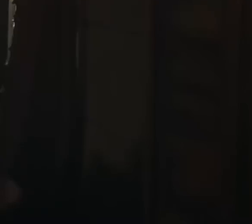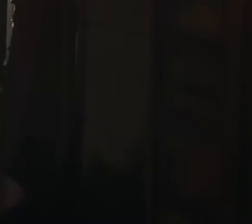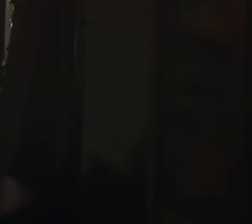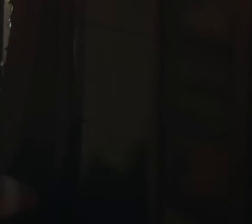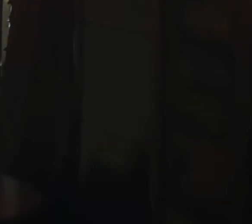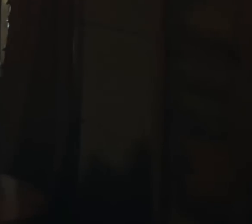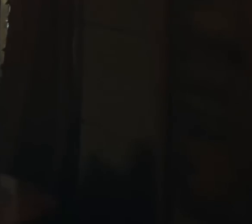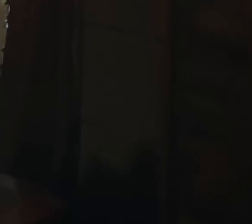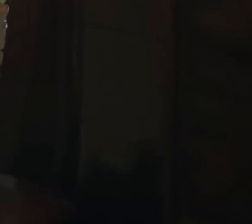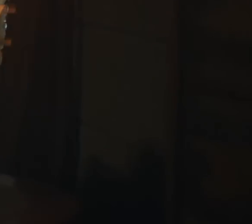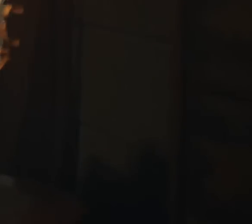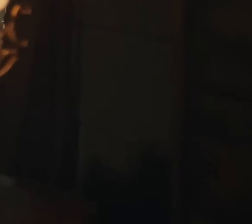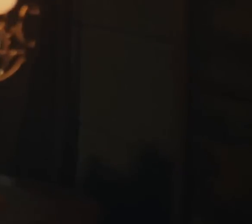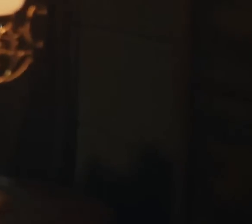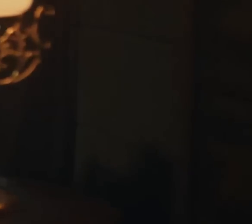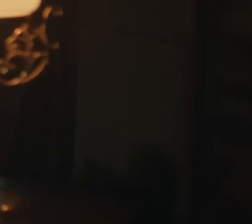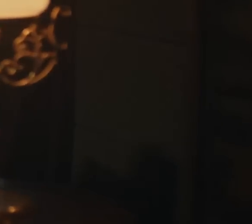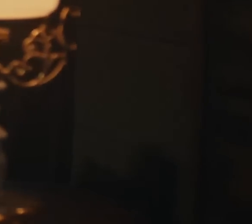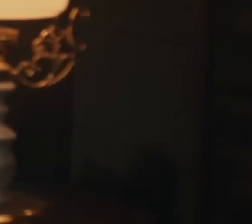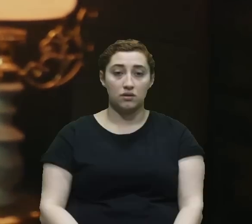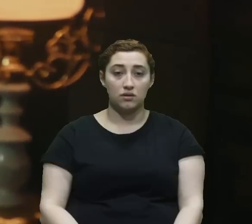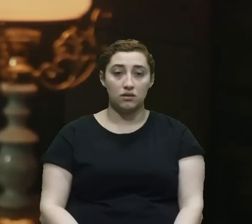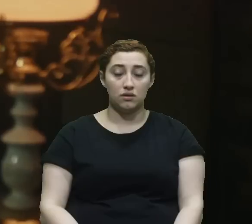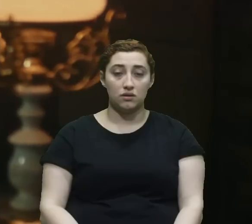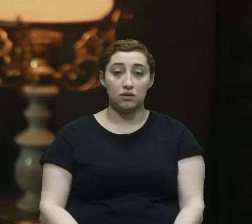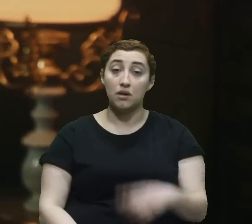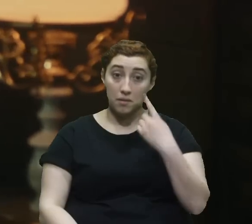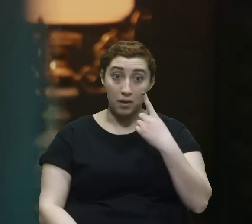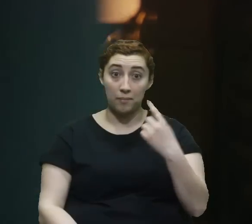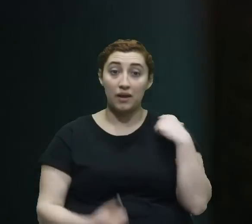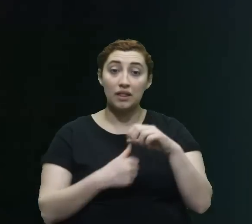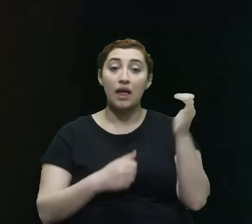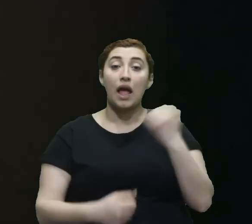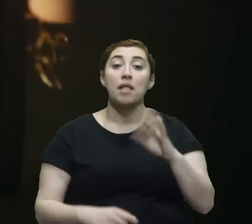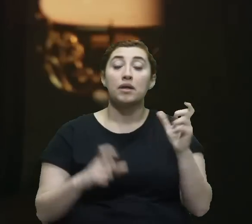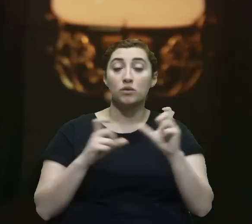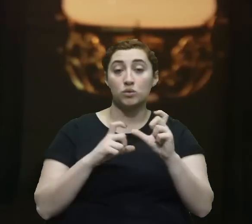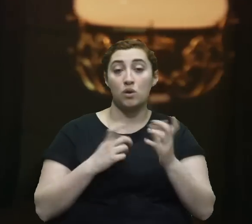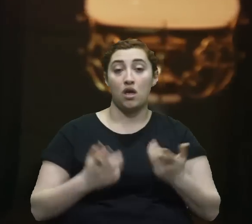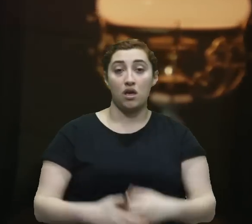Akbar pencereden bakıyor Süreyya başında çuvalla koltukta. Bak gördün mü, yine gelmedi Süreyya.